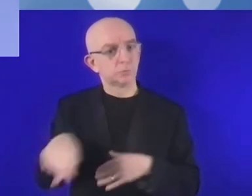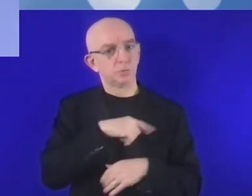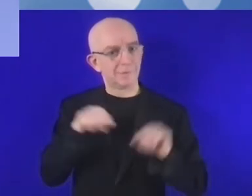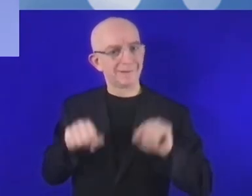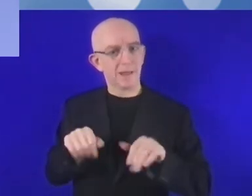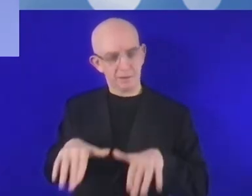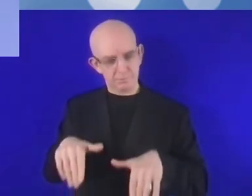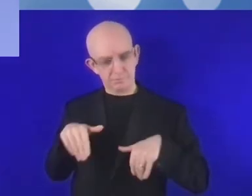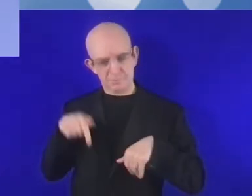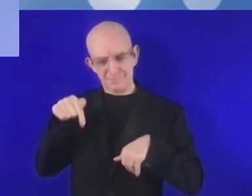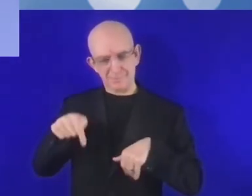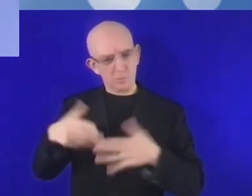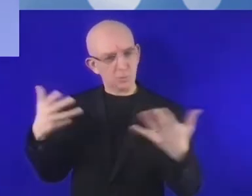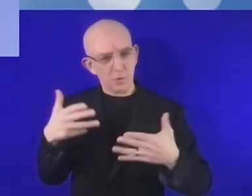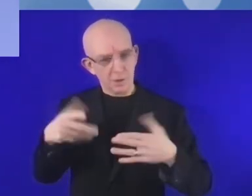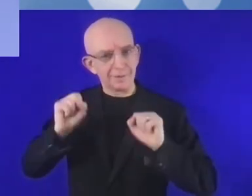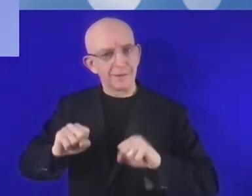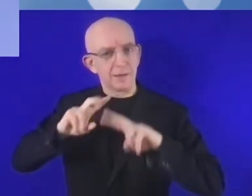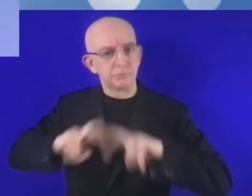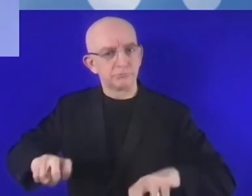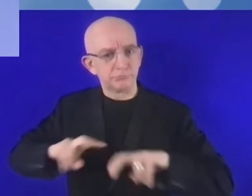مقاصة علميا وهناك طبقة